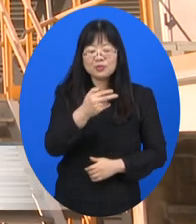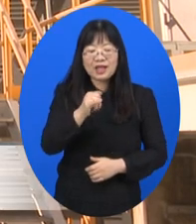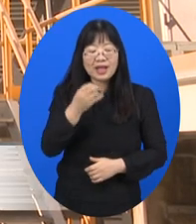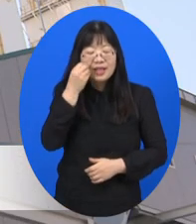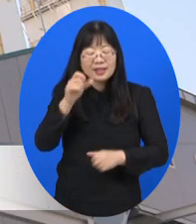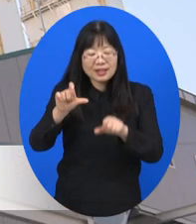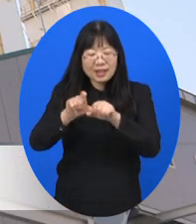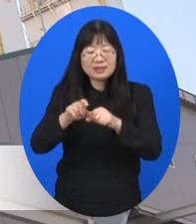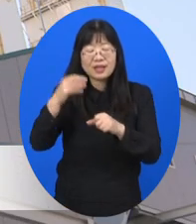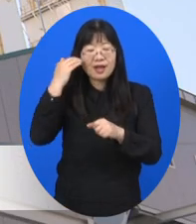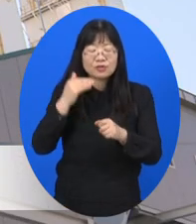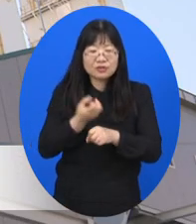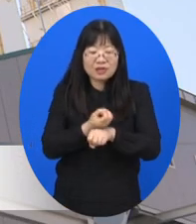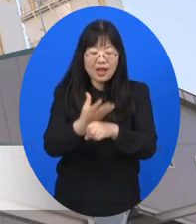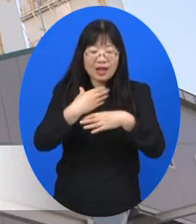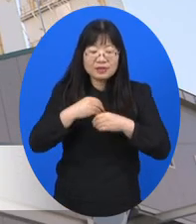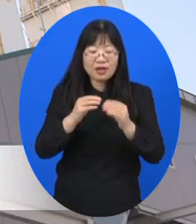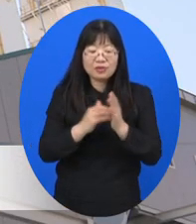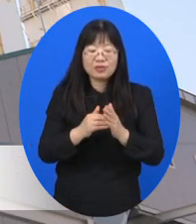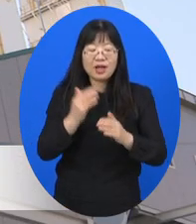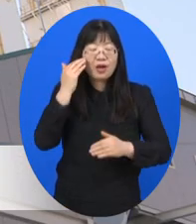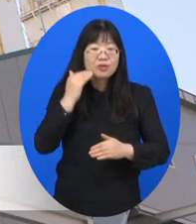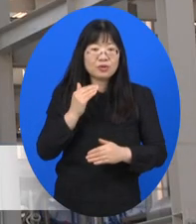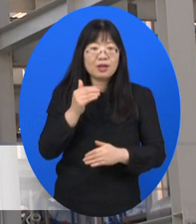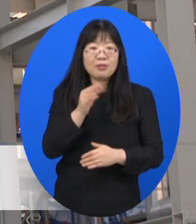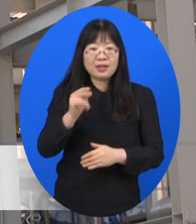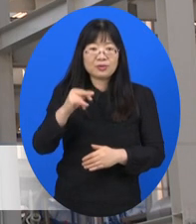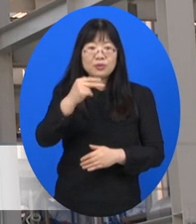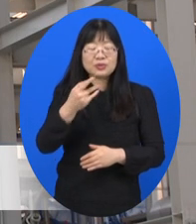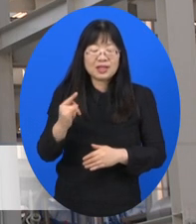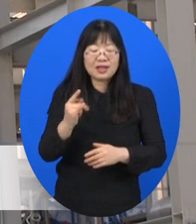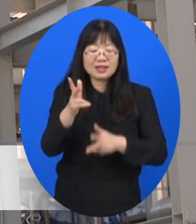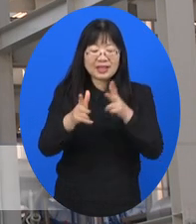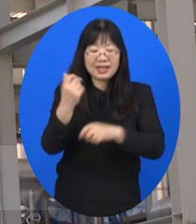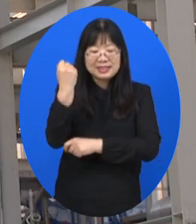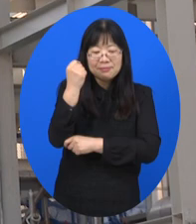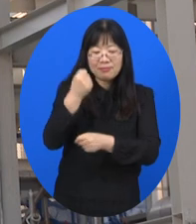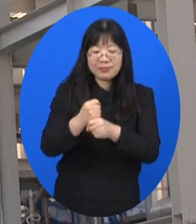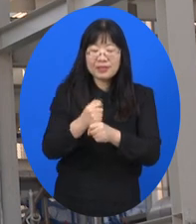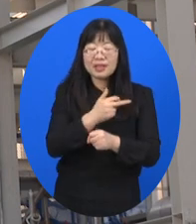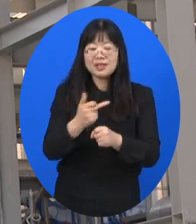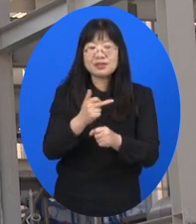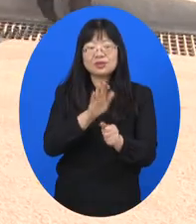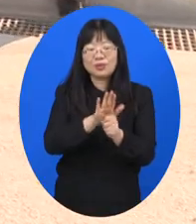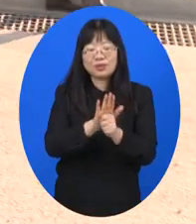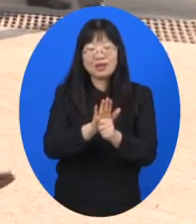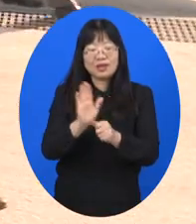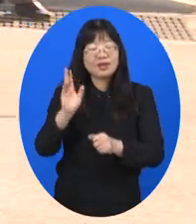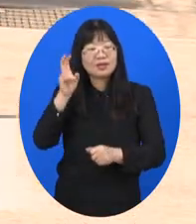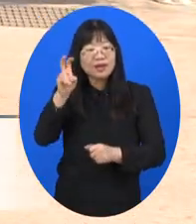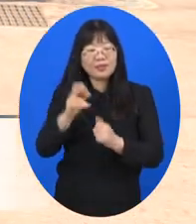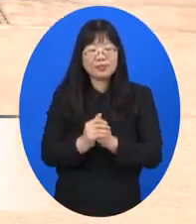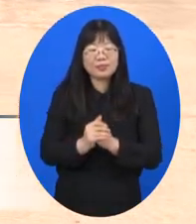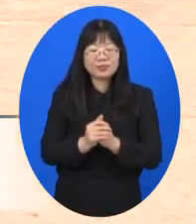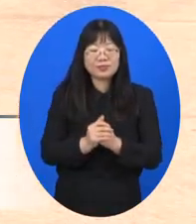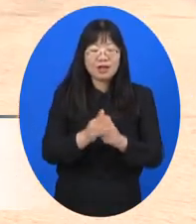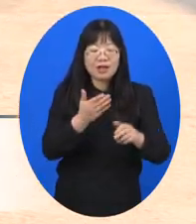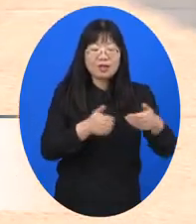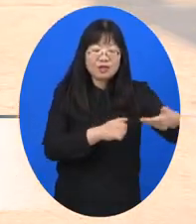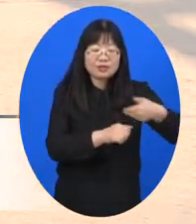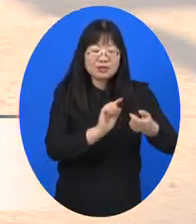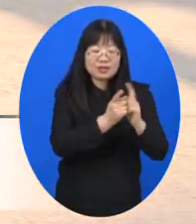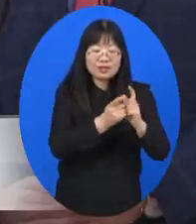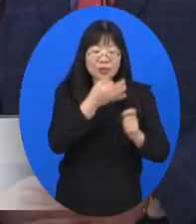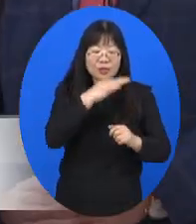안정화는 물론 한국 반도체 산업 기반 강화에도 큰 힘이 될 것으로 돈은 전망하고 있습니다. 또 희귀가스 수입 대체